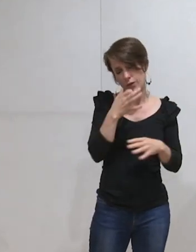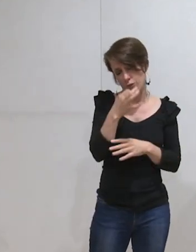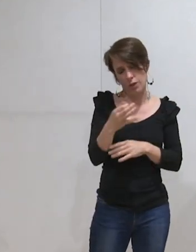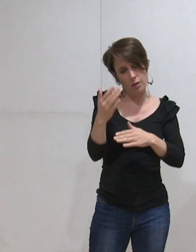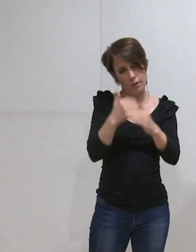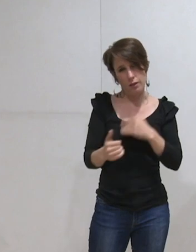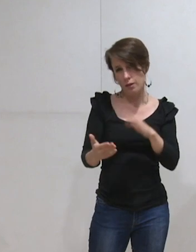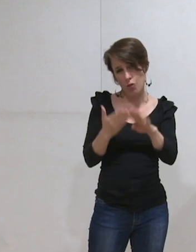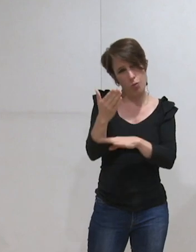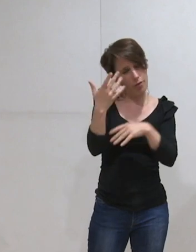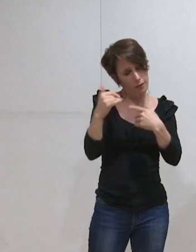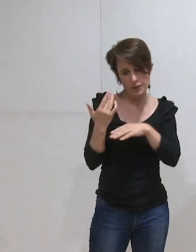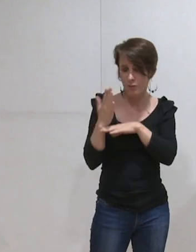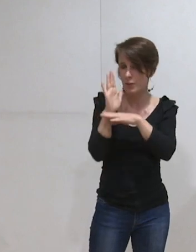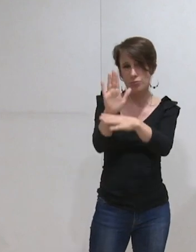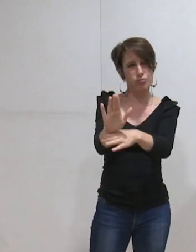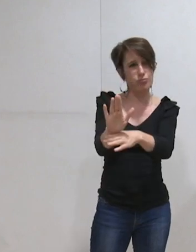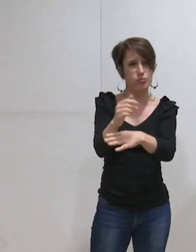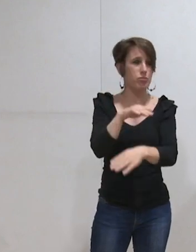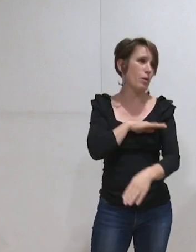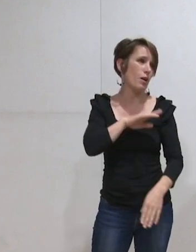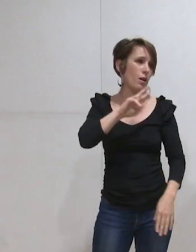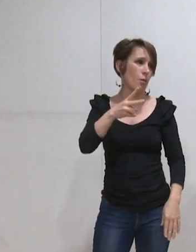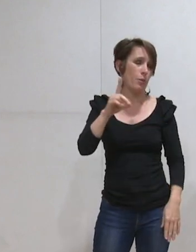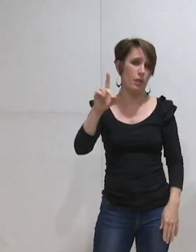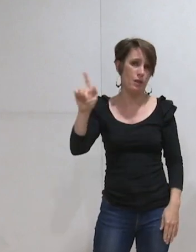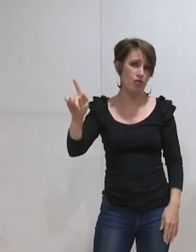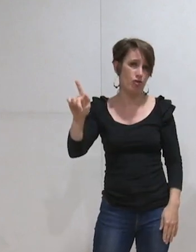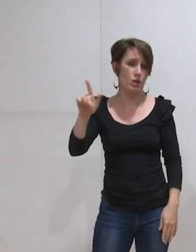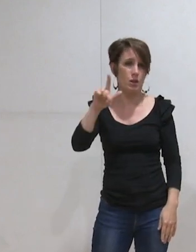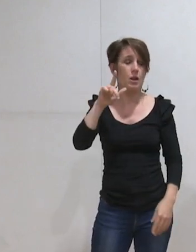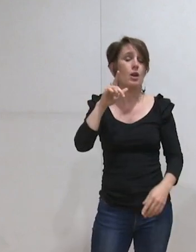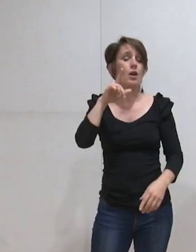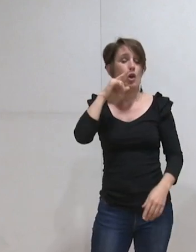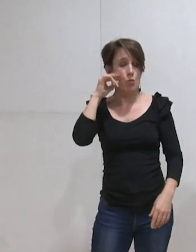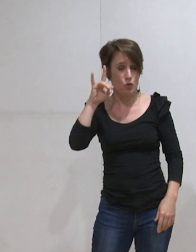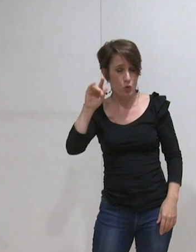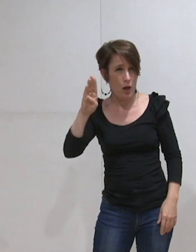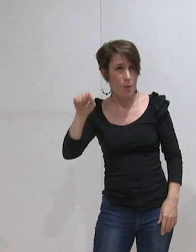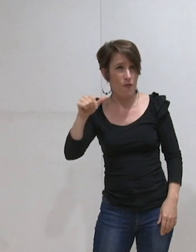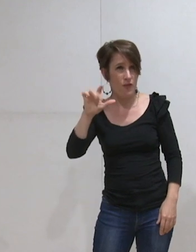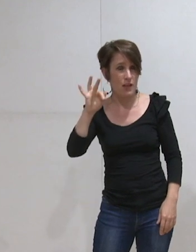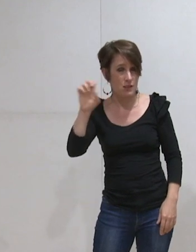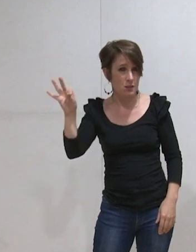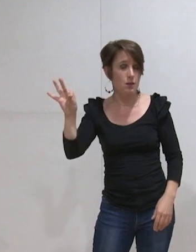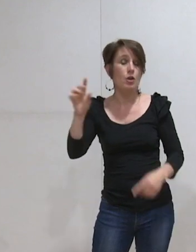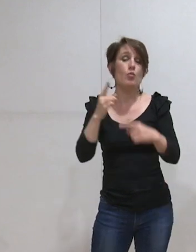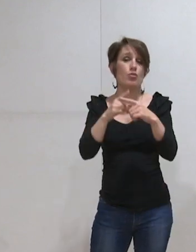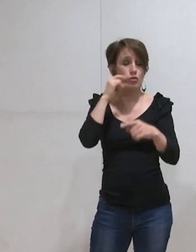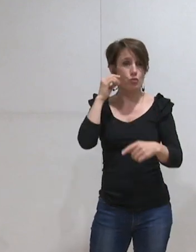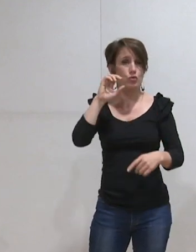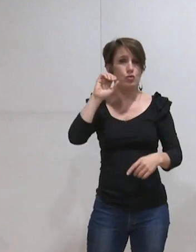présenté à la fois par le le PDG clus subfast et par Fabrice hugelet qui est